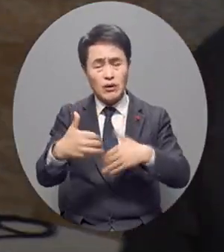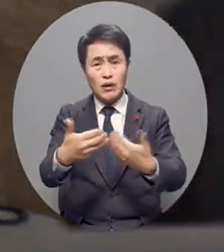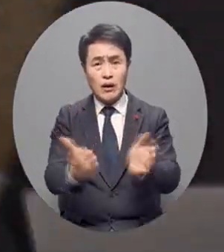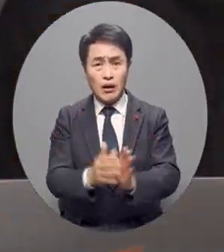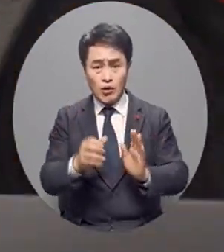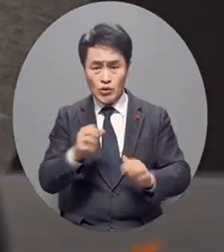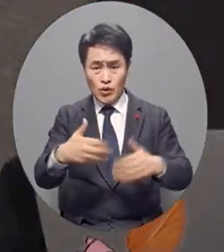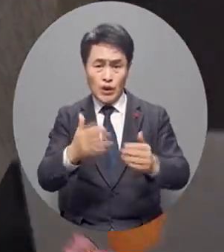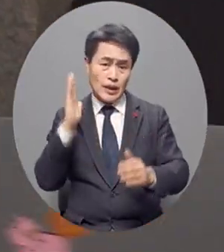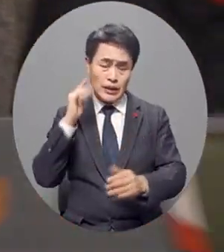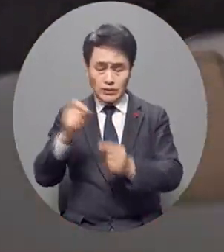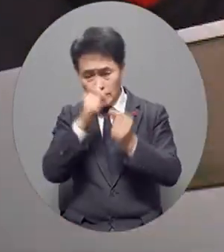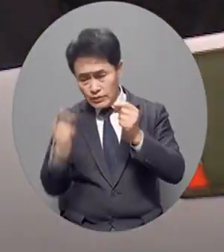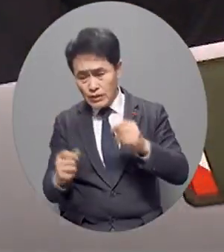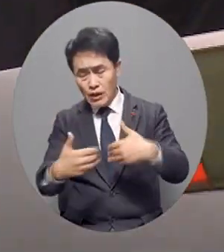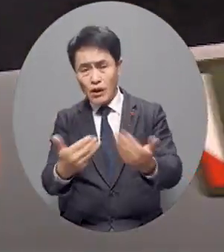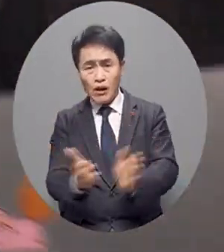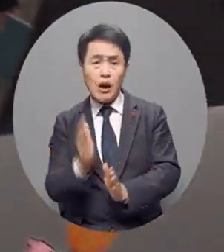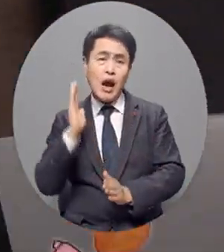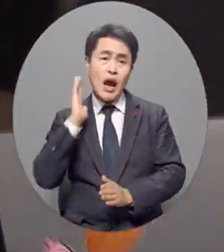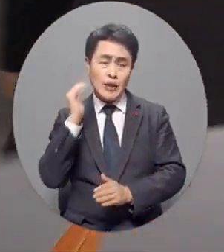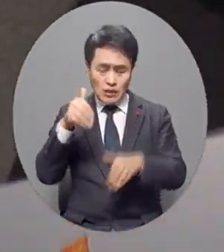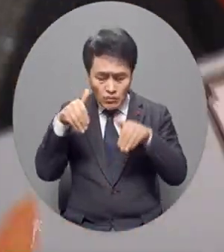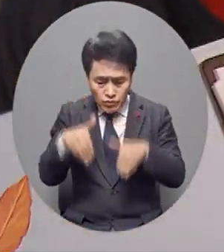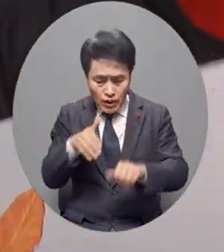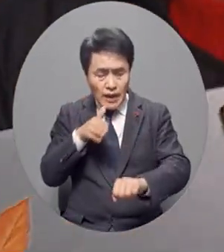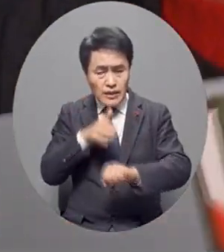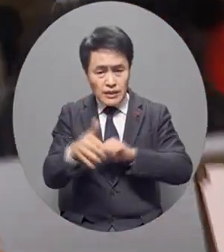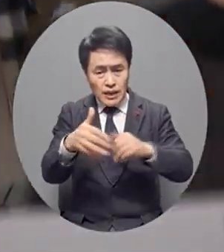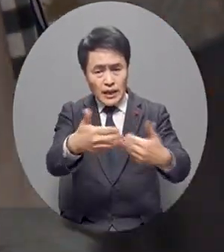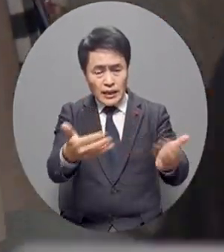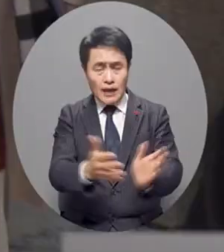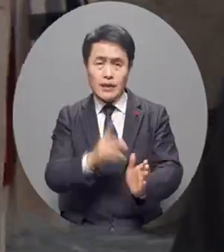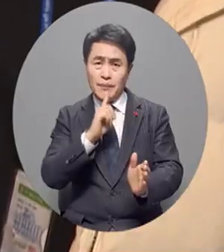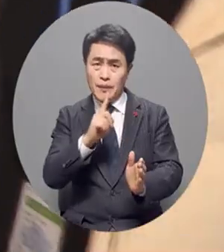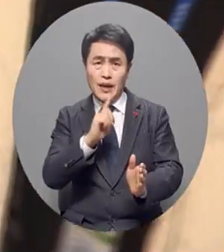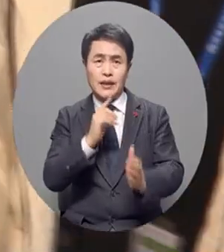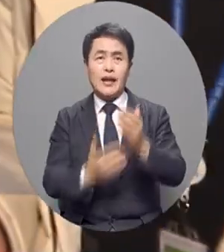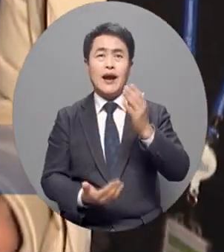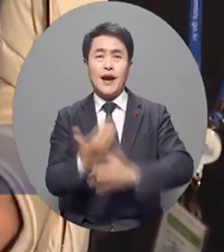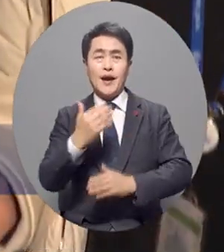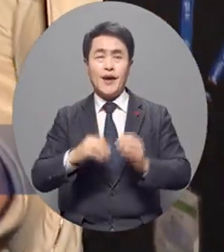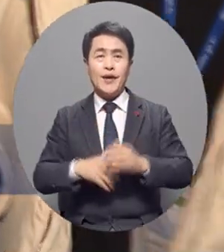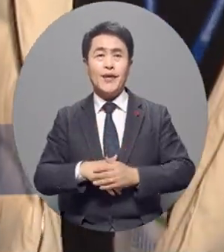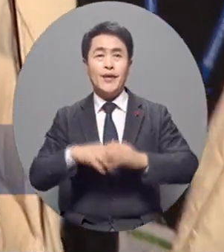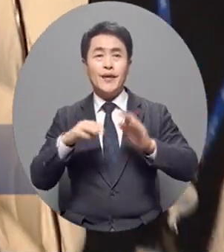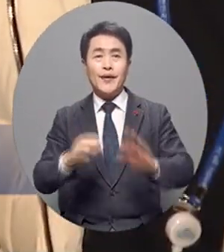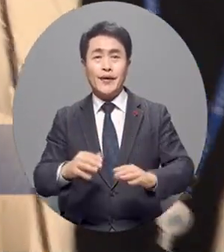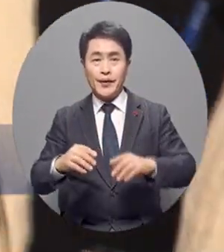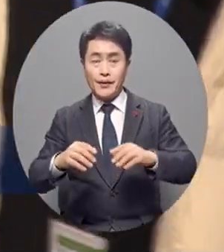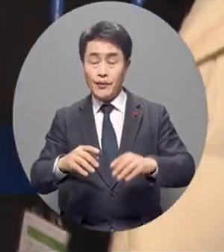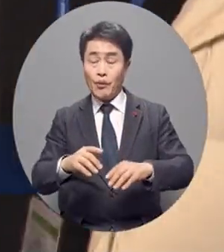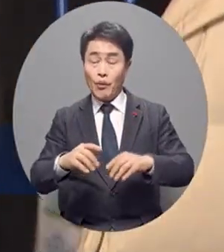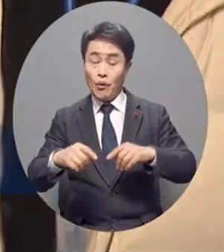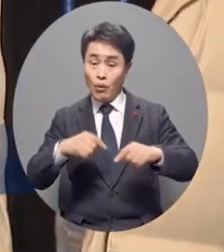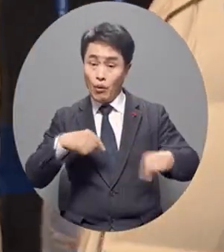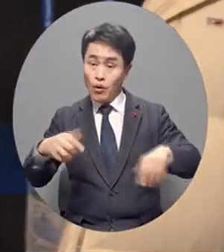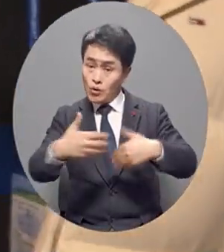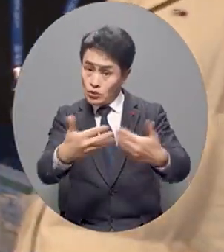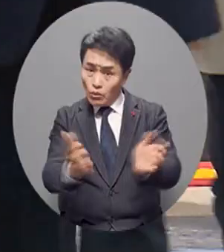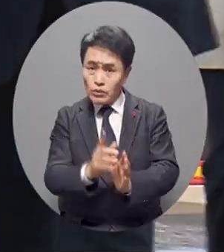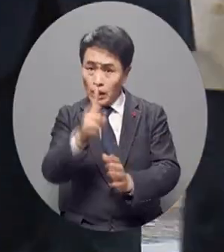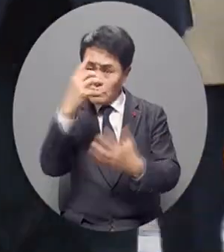대통령 직속기관, 대통령 부하 같은 인식을 줬다는 말들이 나왔습니다. 당정관계가 새로 정립돼야 된다 이런 식의 얘기가 좀